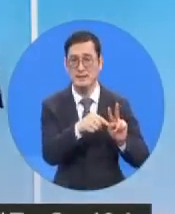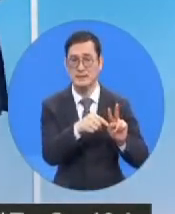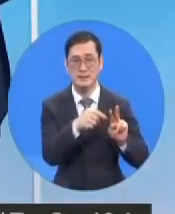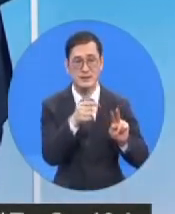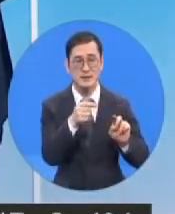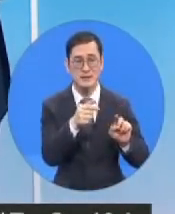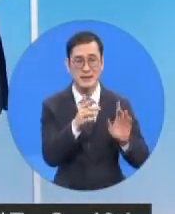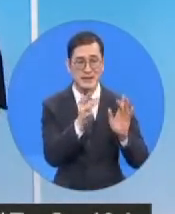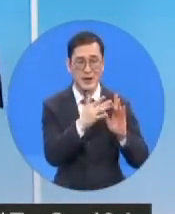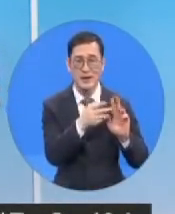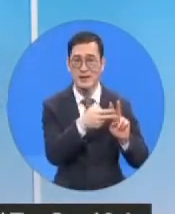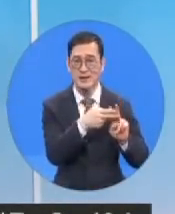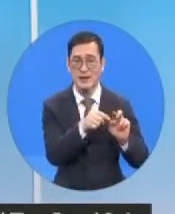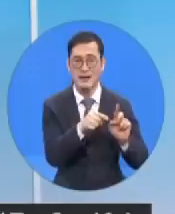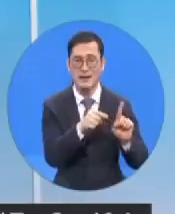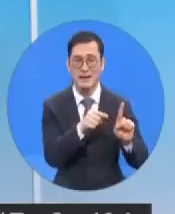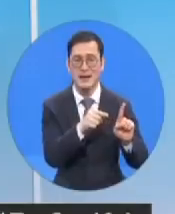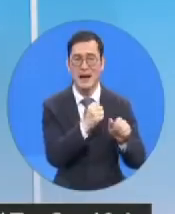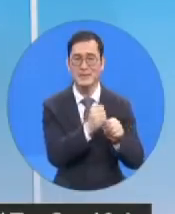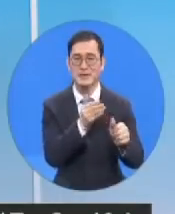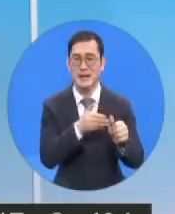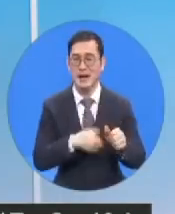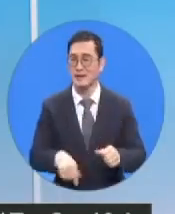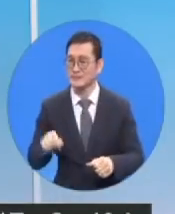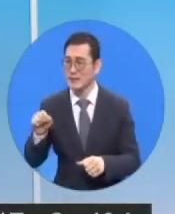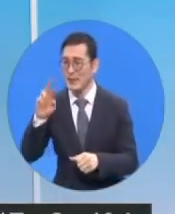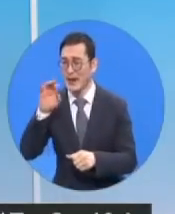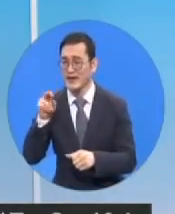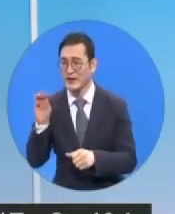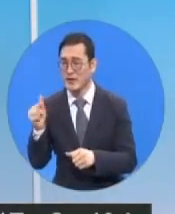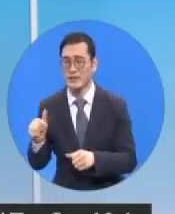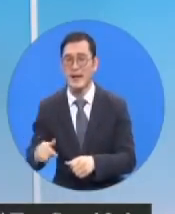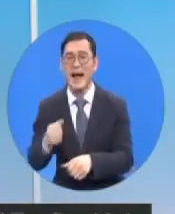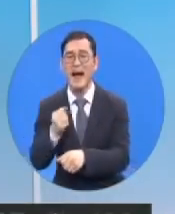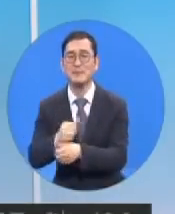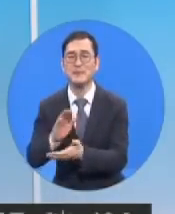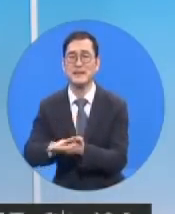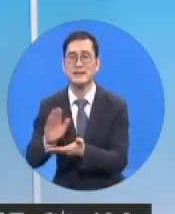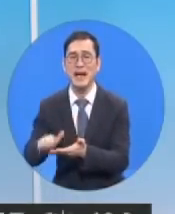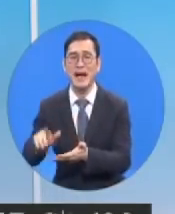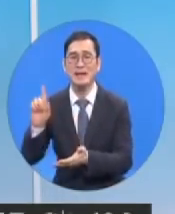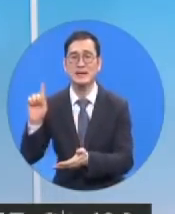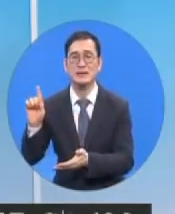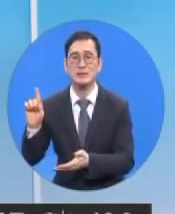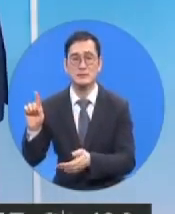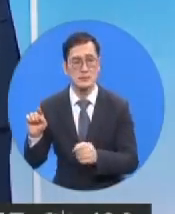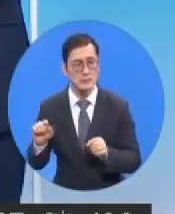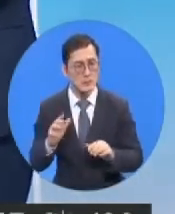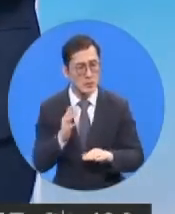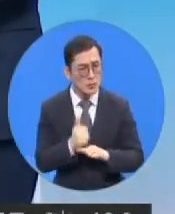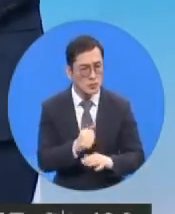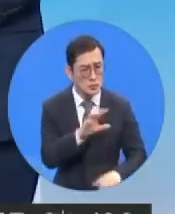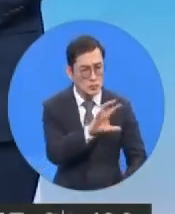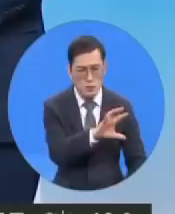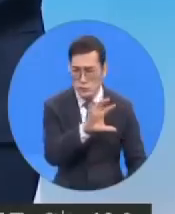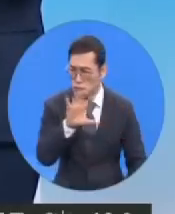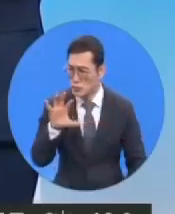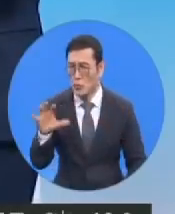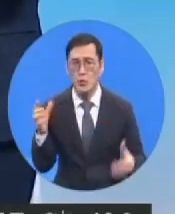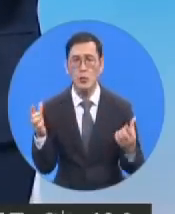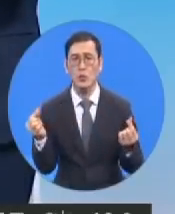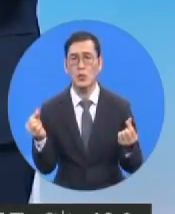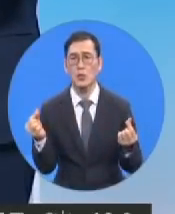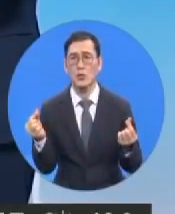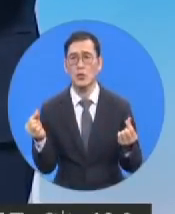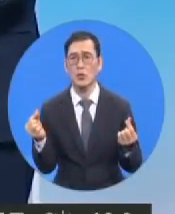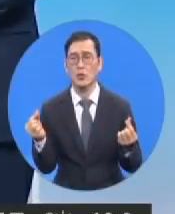그러니까 일합시다에서 합니다 일로 바뀐 게 아니냐. 그렇다면 이 카피를 만든 정철 카피라이터도